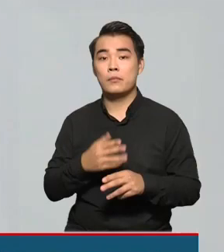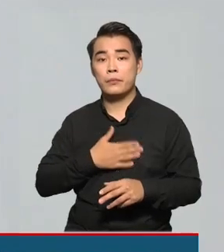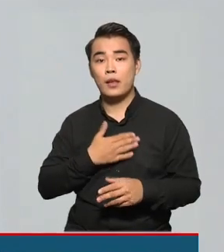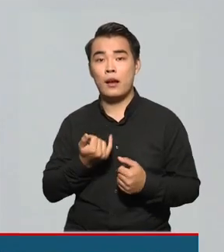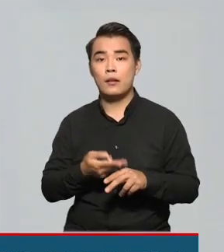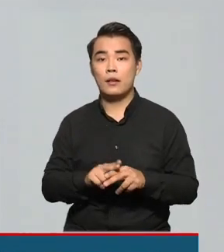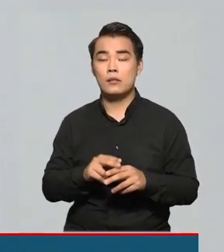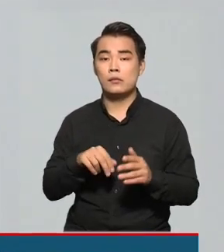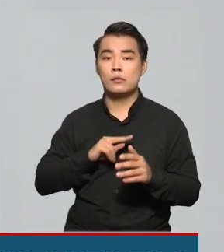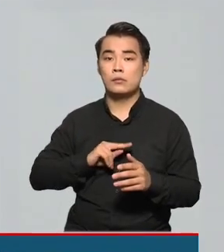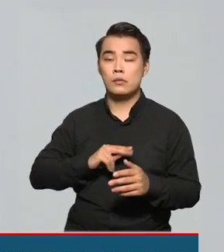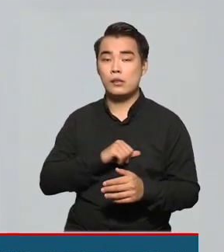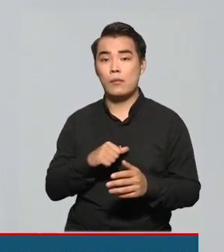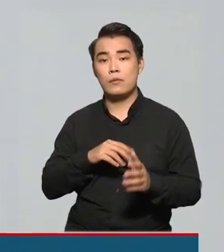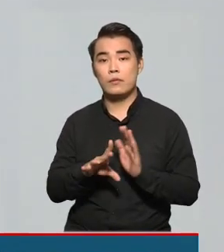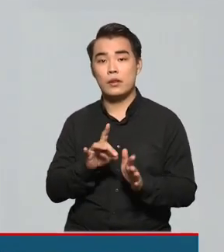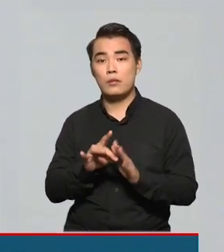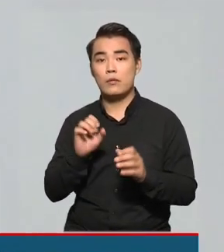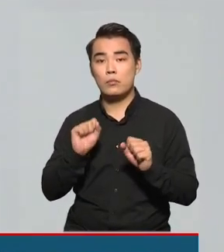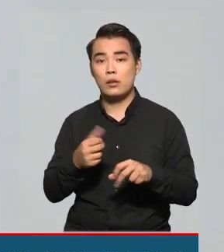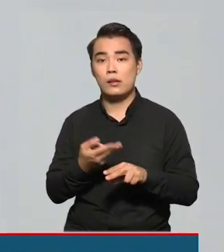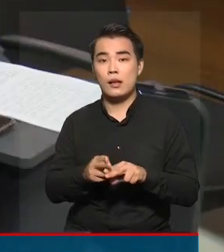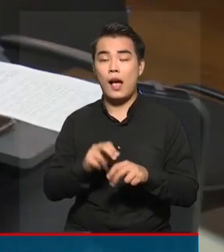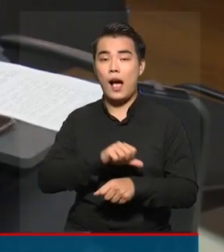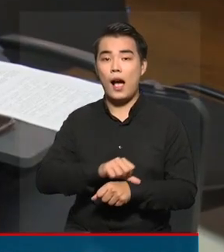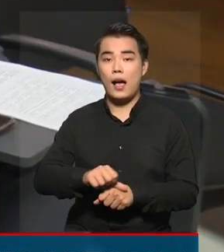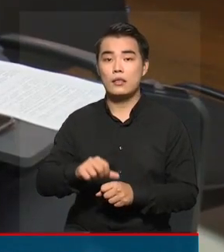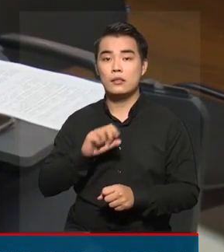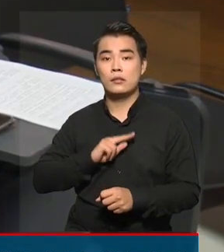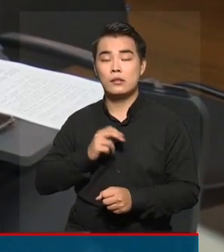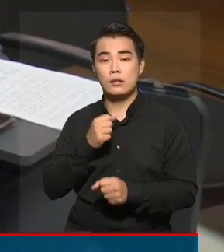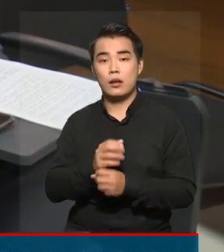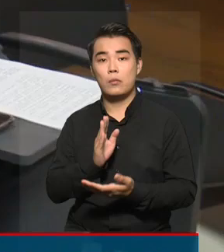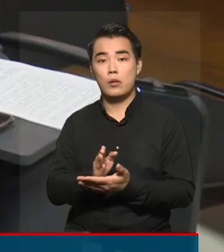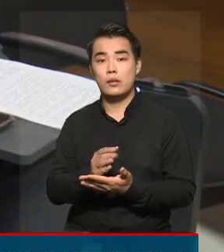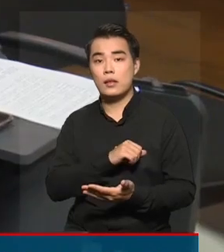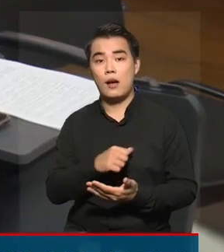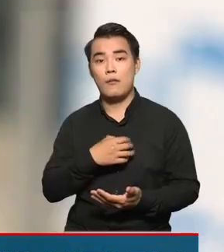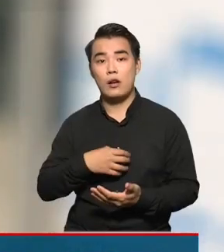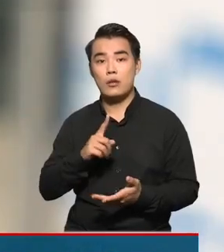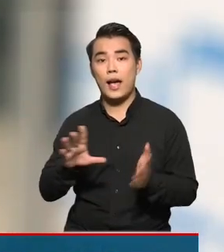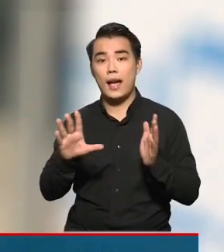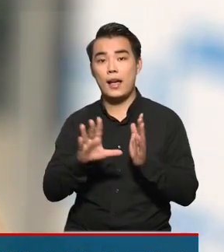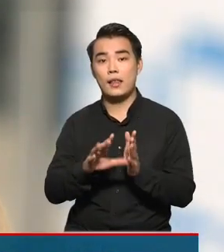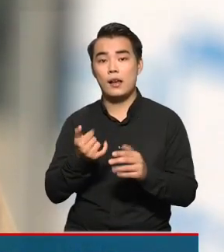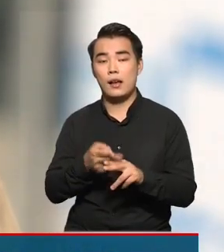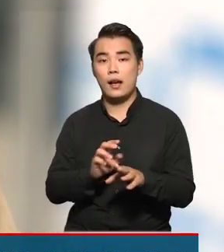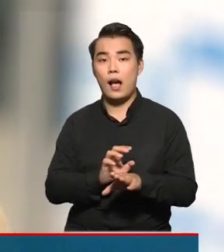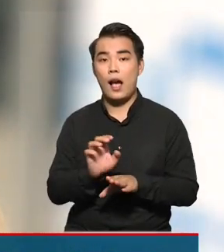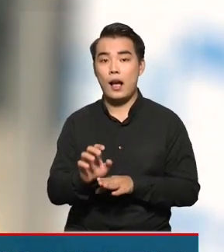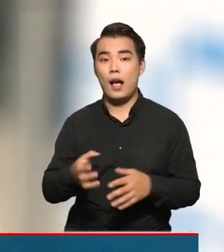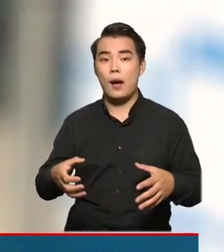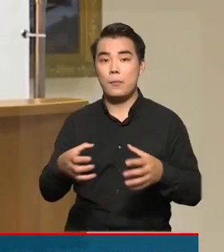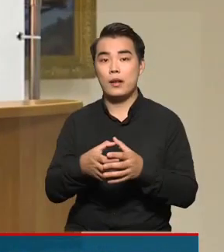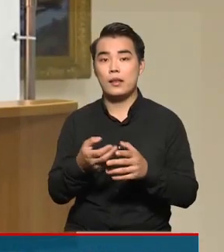жүгіне алады. Ескере кететін дүние, тізім мекен жайға негізделіп жасалады. Бұл өз кезегінде энергия көзін тасымалдаушы компаниялар